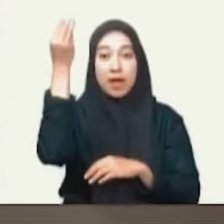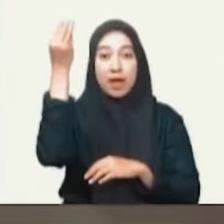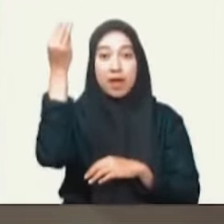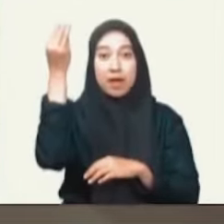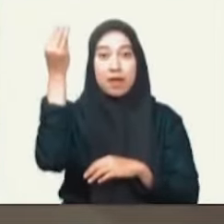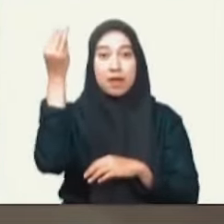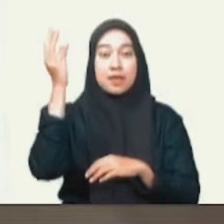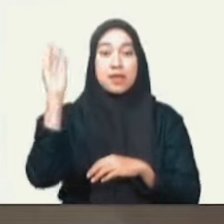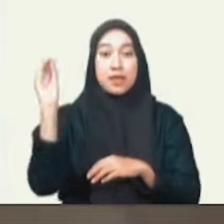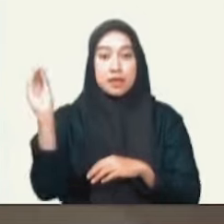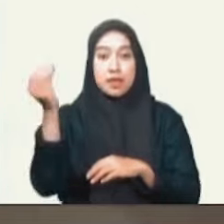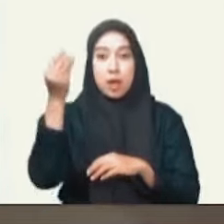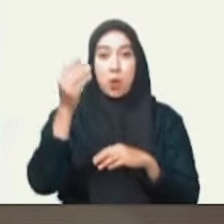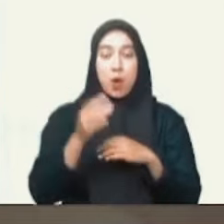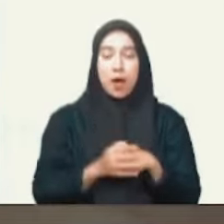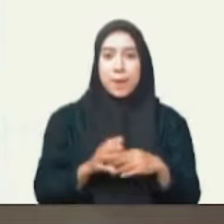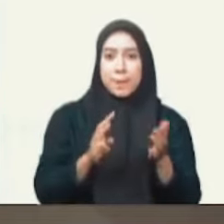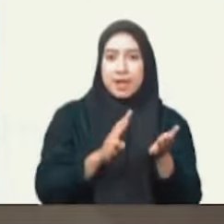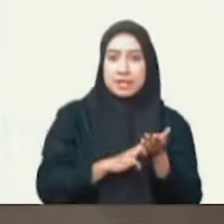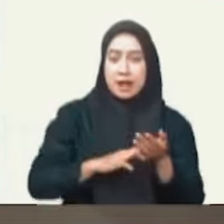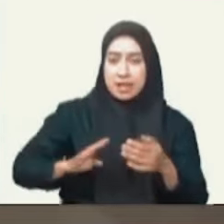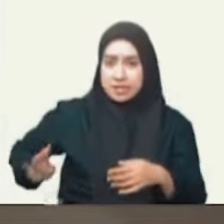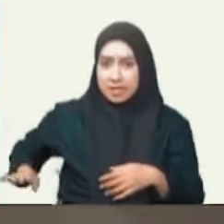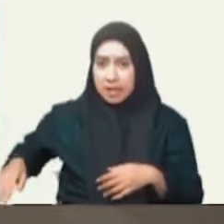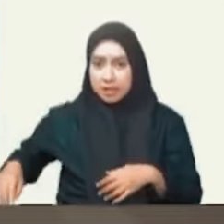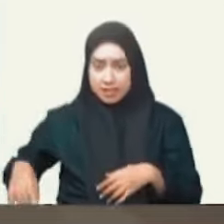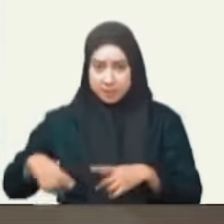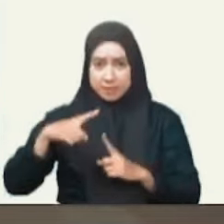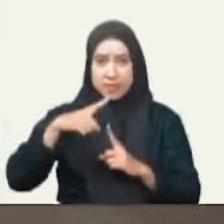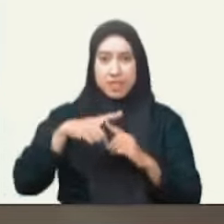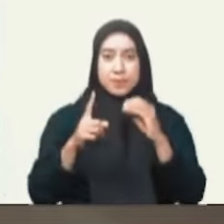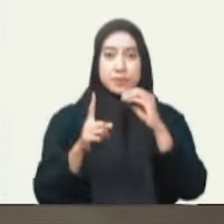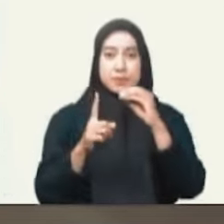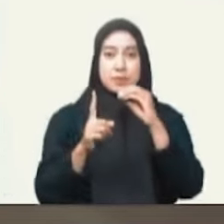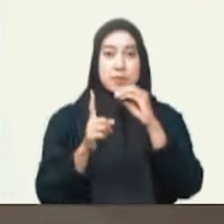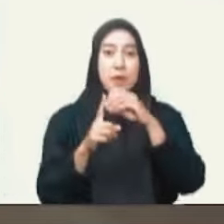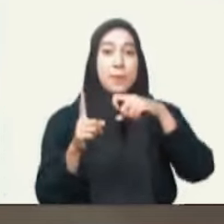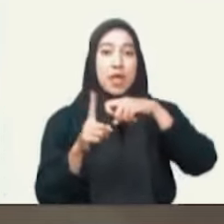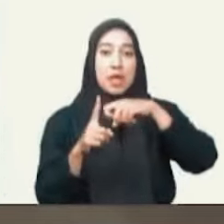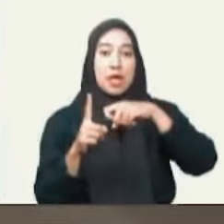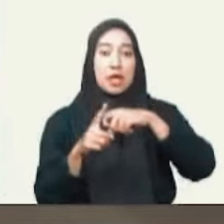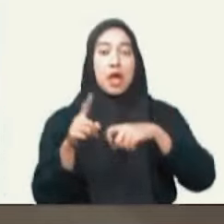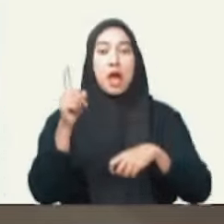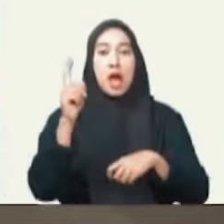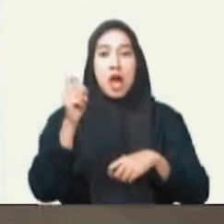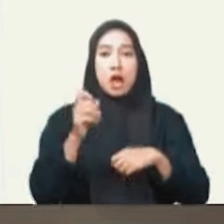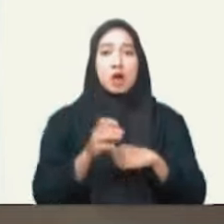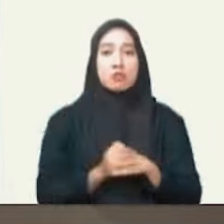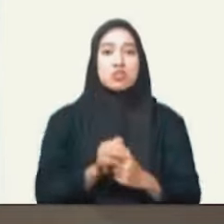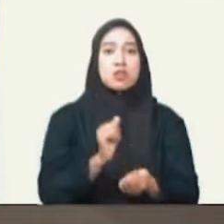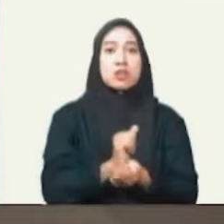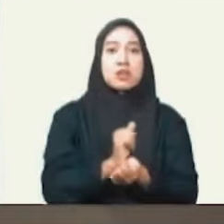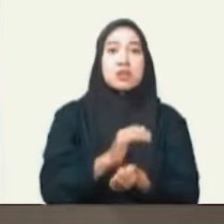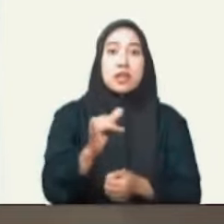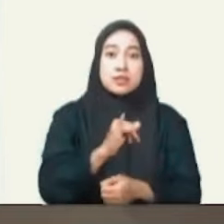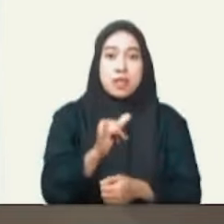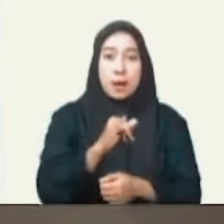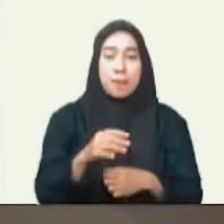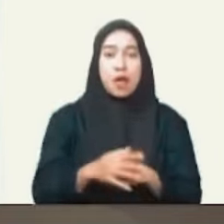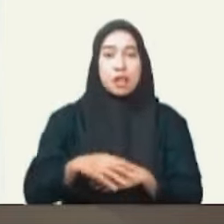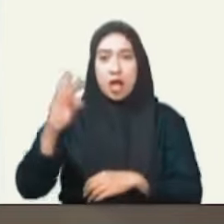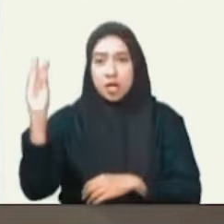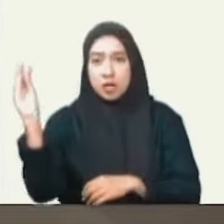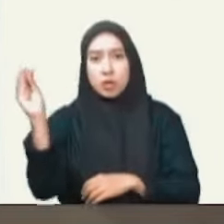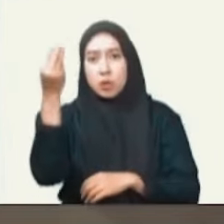penanganan stunting, harusnya PKK yang lainnya, kepala dinas, harus koordinasi dengan ketua. Ini karena